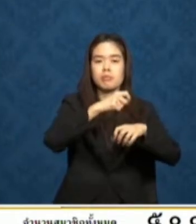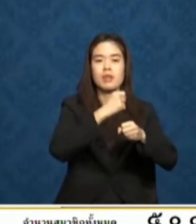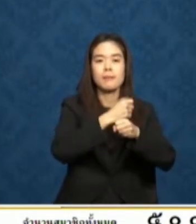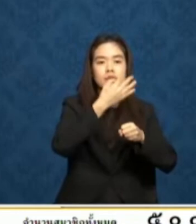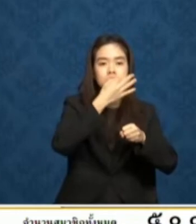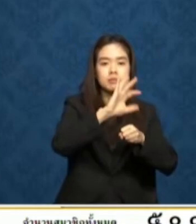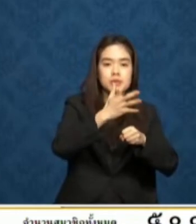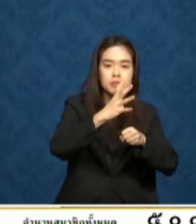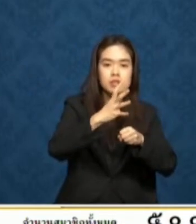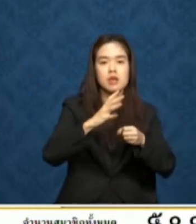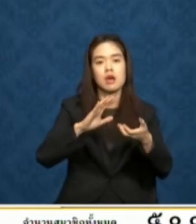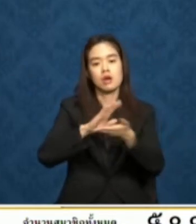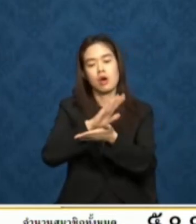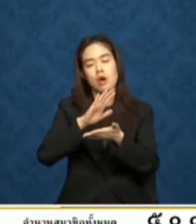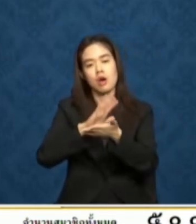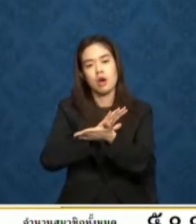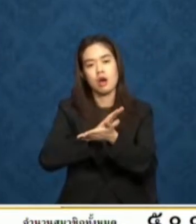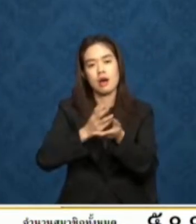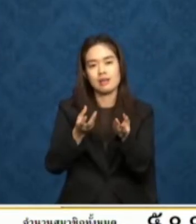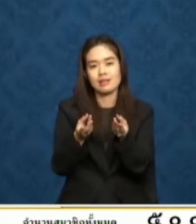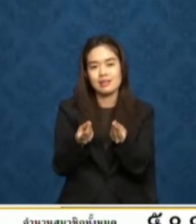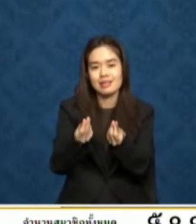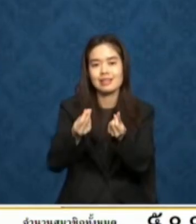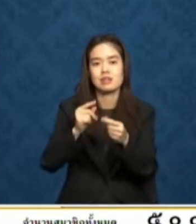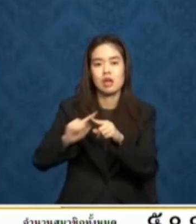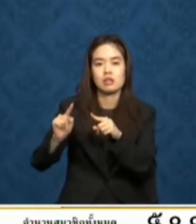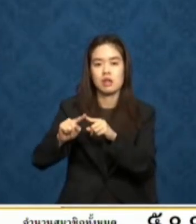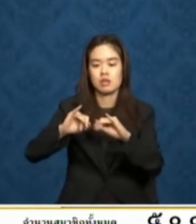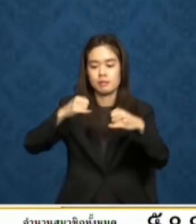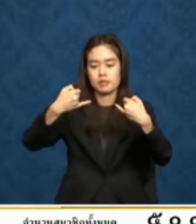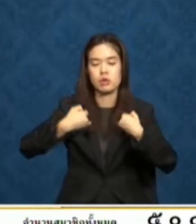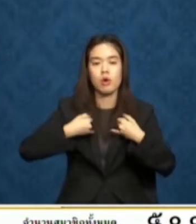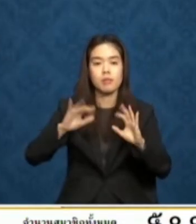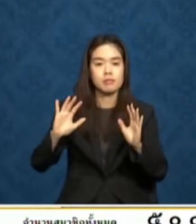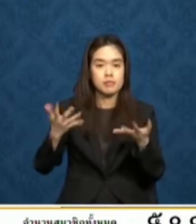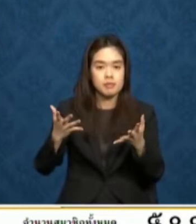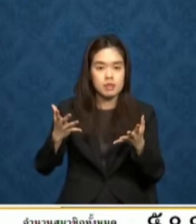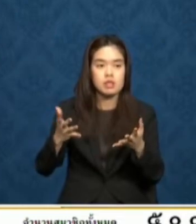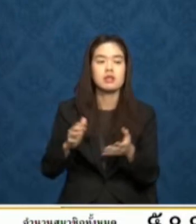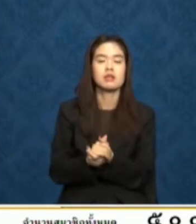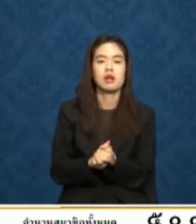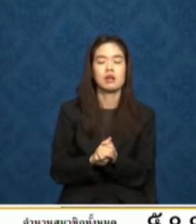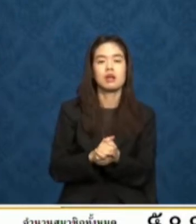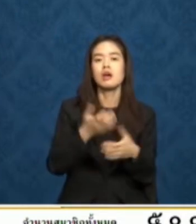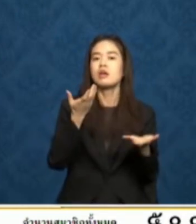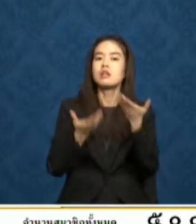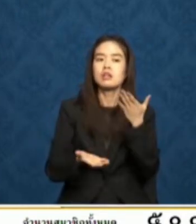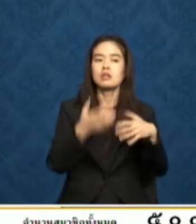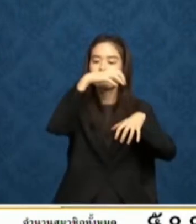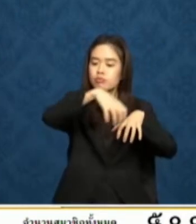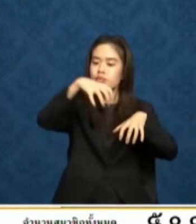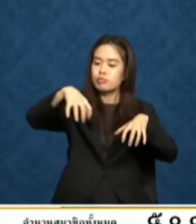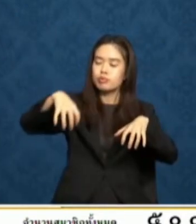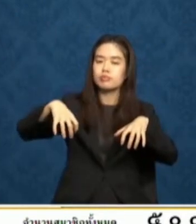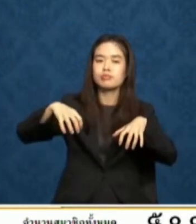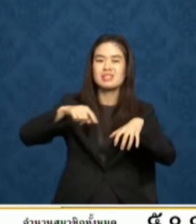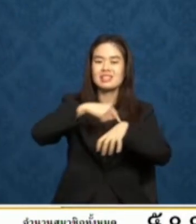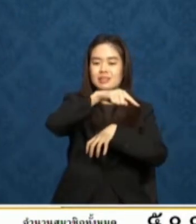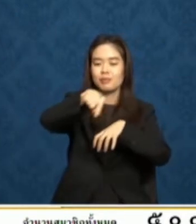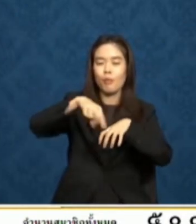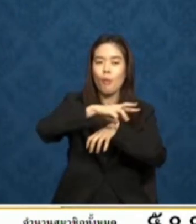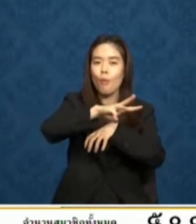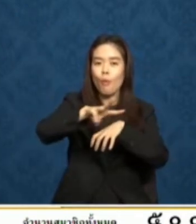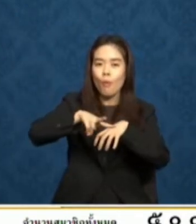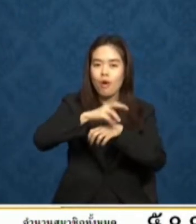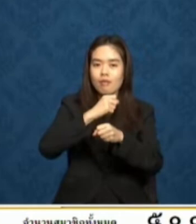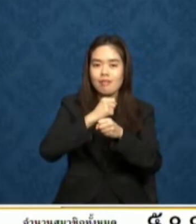การออกแกระสารสิธิ์การบุกรุพื้นที่ปัญหาการถือครองที่กระจุกตัวไปจนถปัหาที่สำคัญค